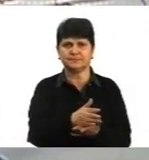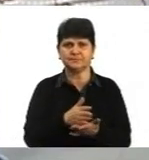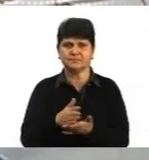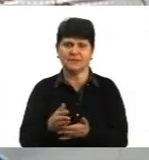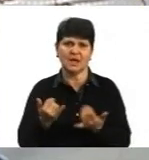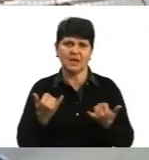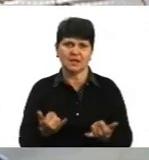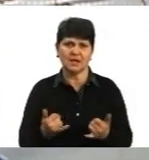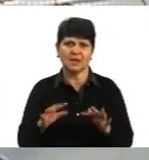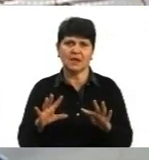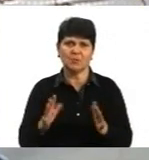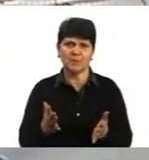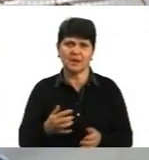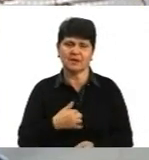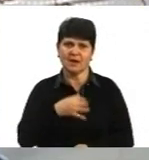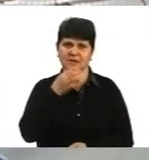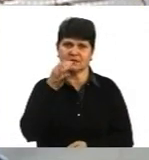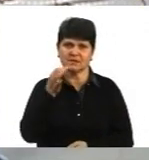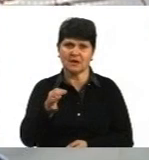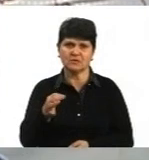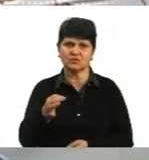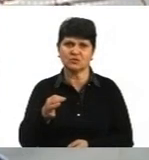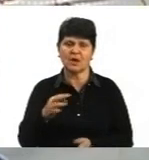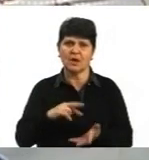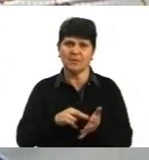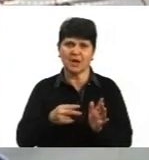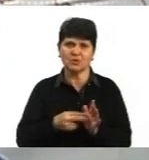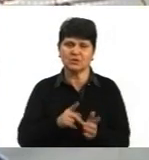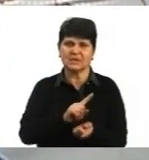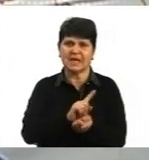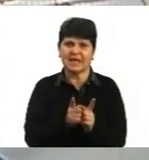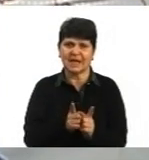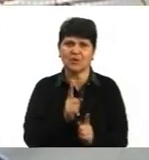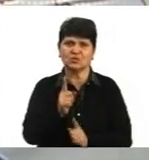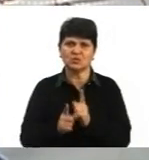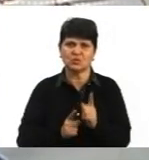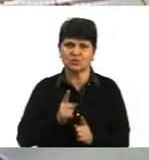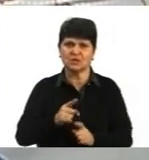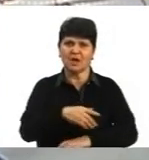я скажу одно, що планується реконструкція цих вулиць і